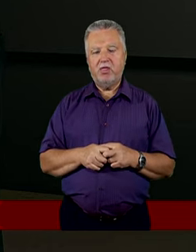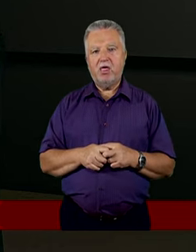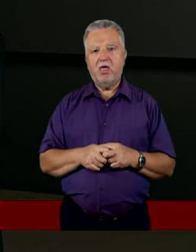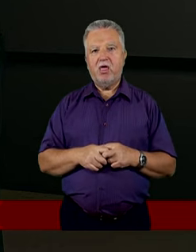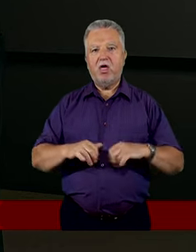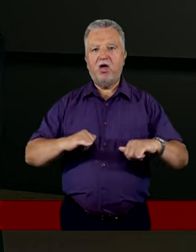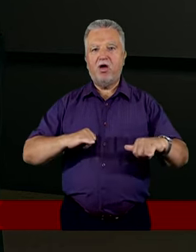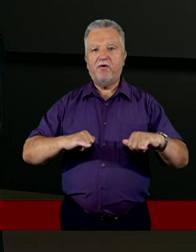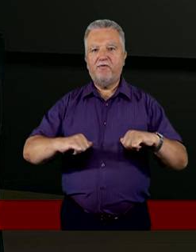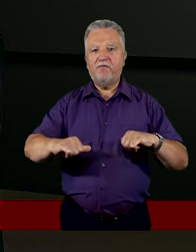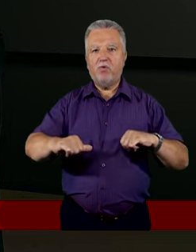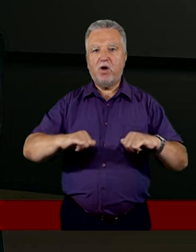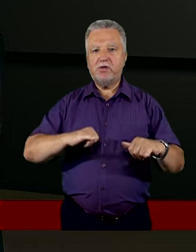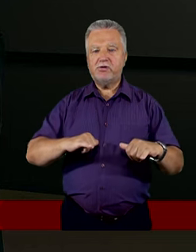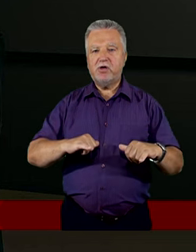Władze